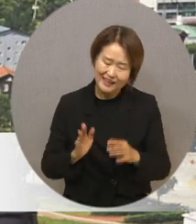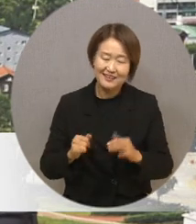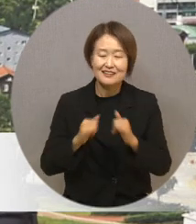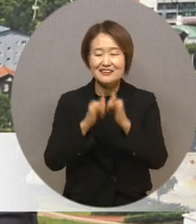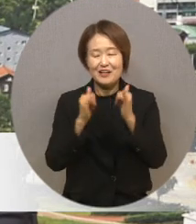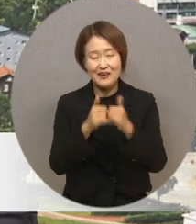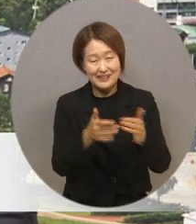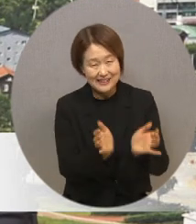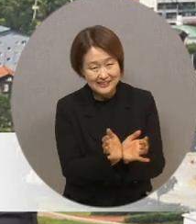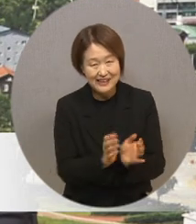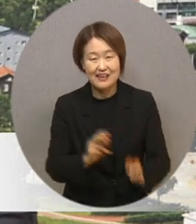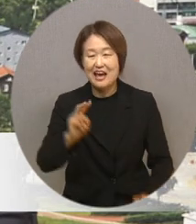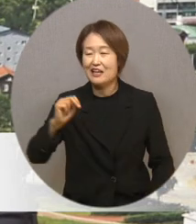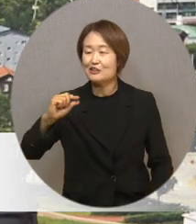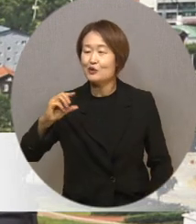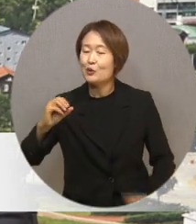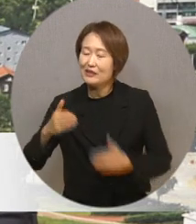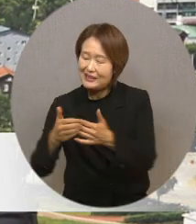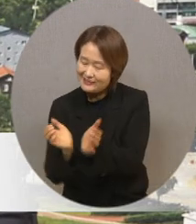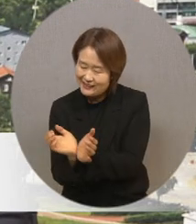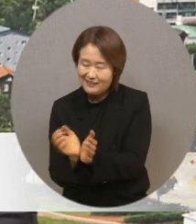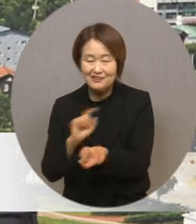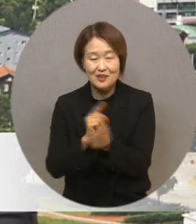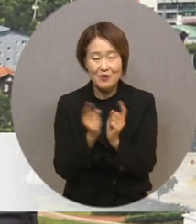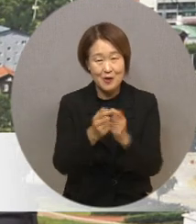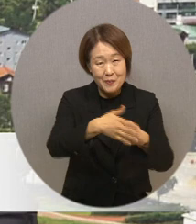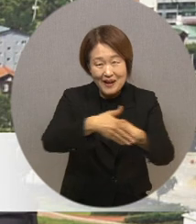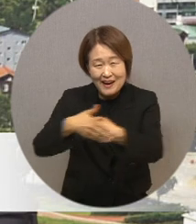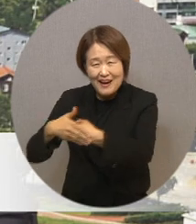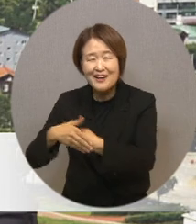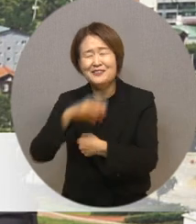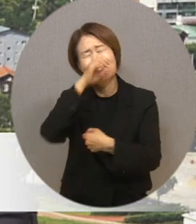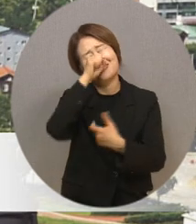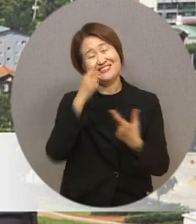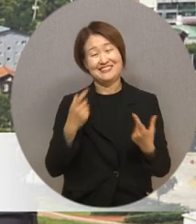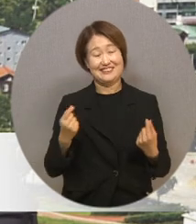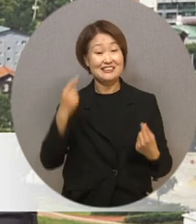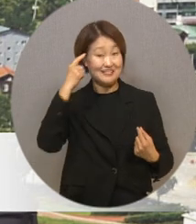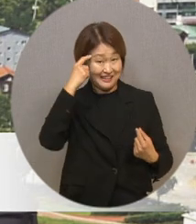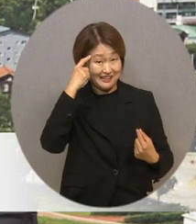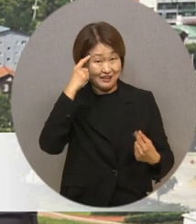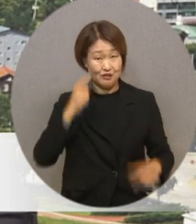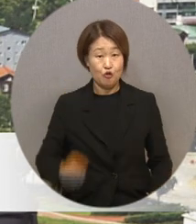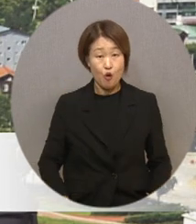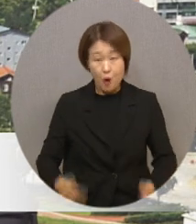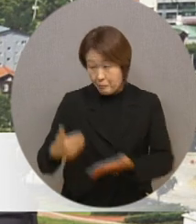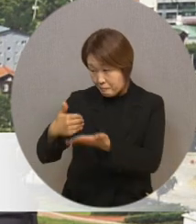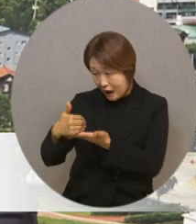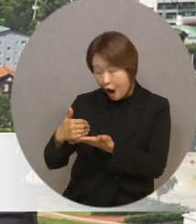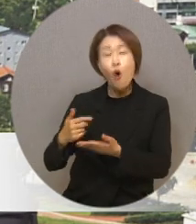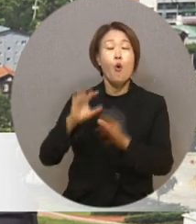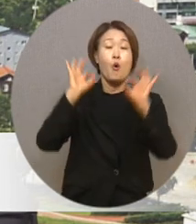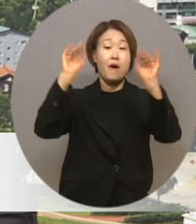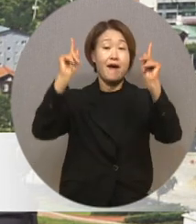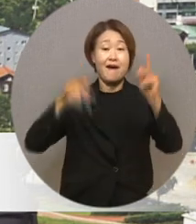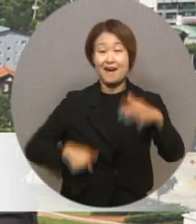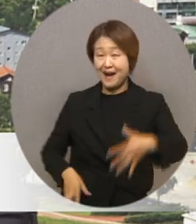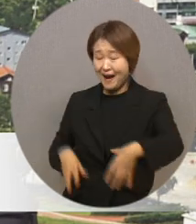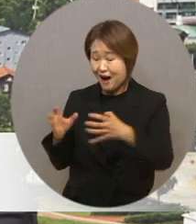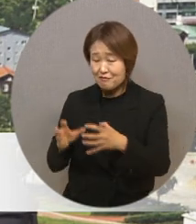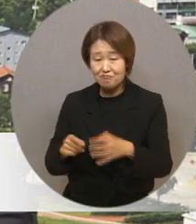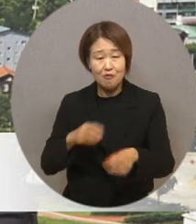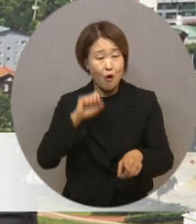사회단체, NGO 단체에서 좀 많은 좀 관심과 좀 협조를 해줬으면 좋겠습니다. 그런 제의가 왔을 때 적극 협력해서